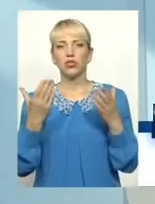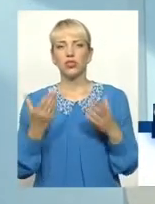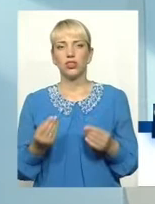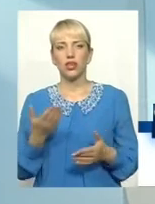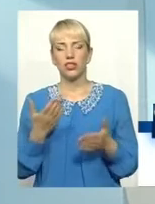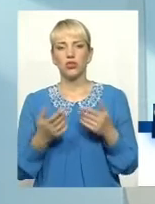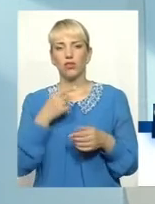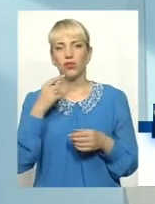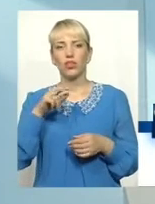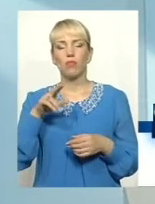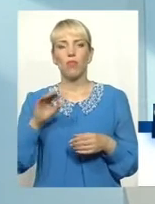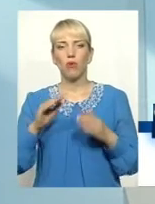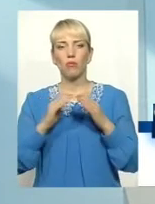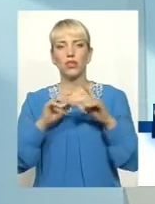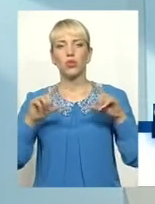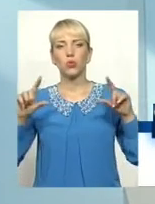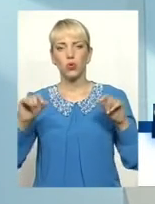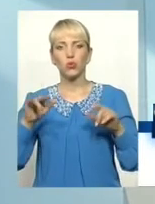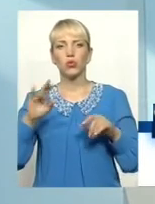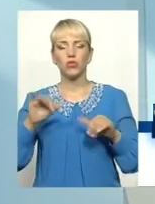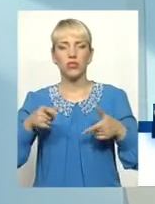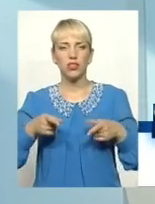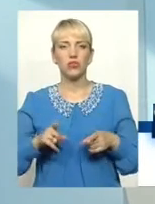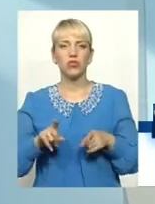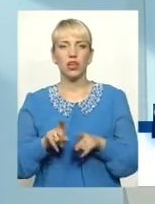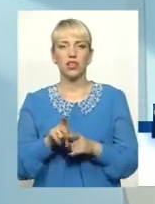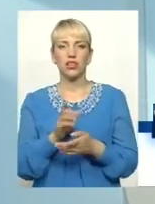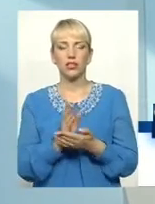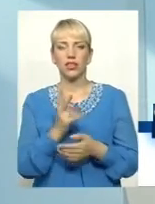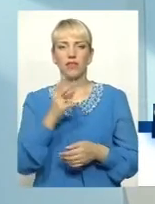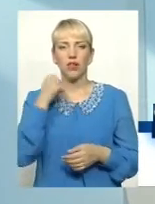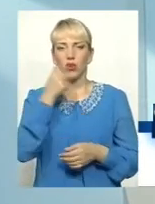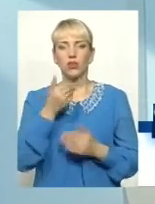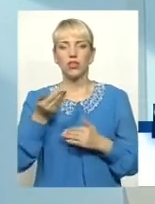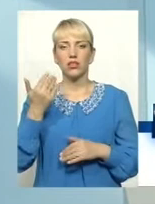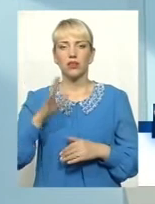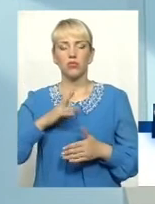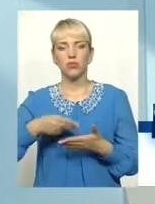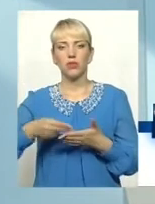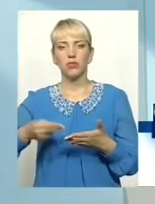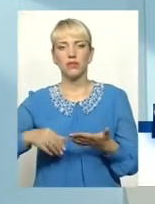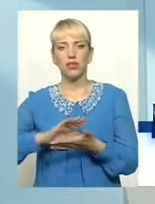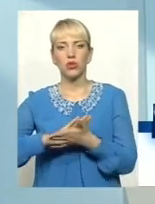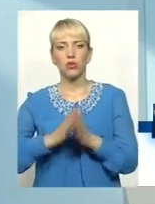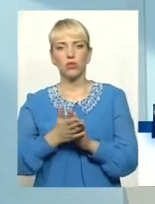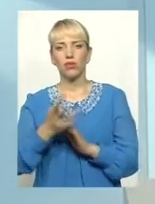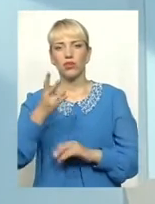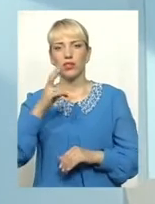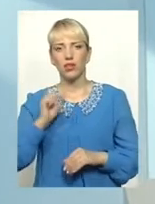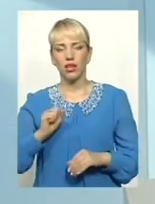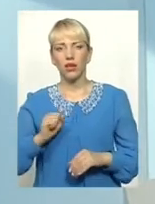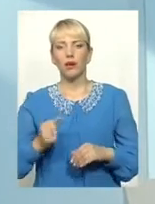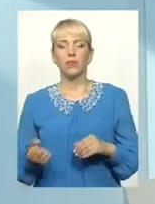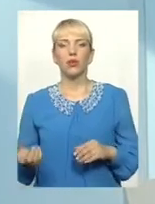по притулку, в дійсності так воно і є. Було підписано 2 роки назад договір на утримання притулку з